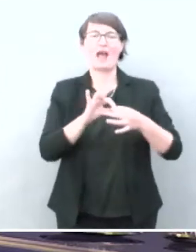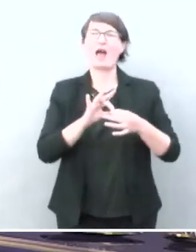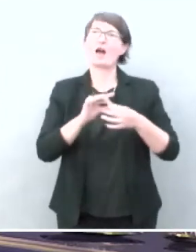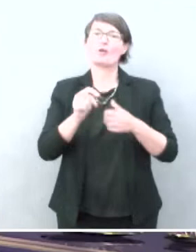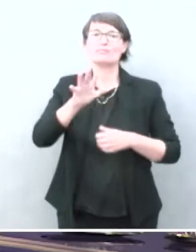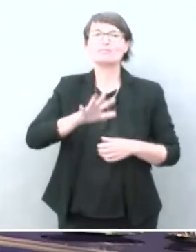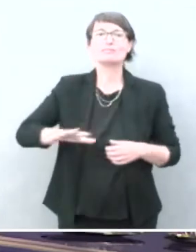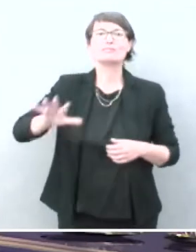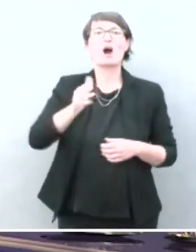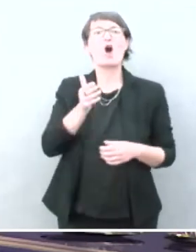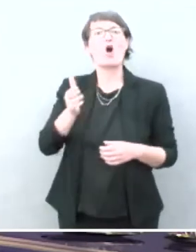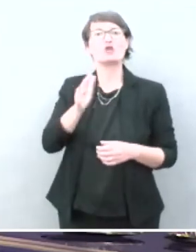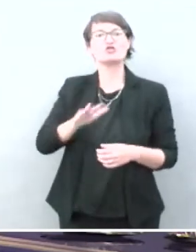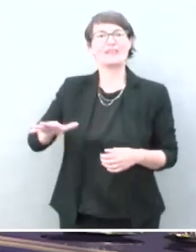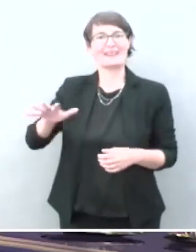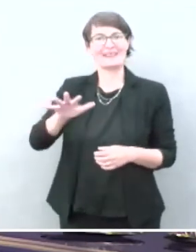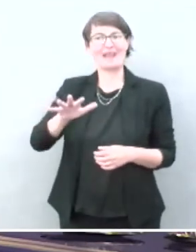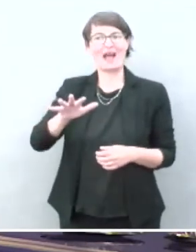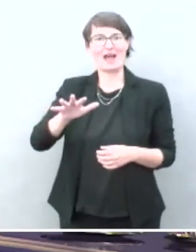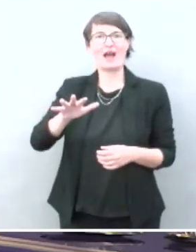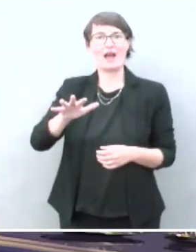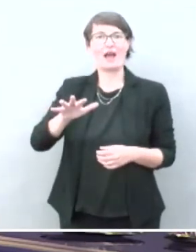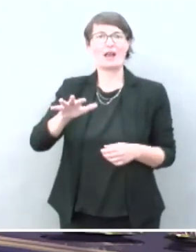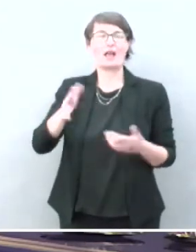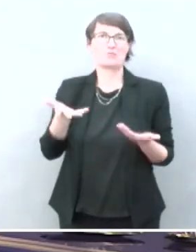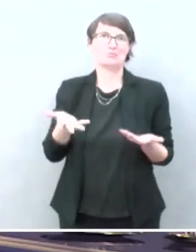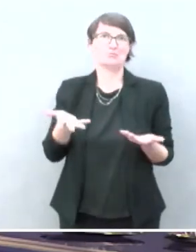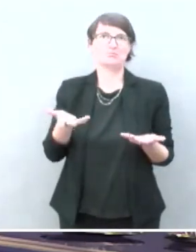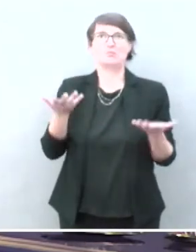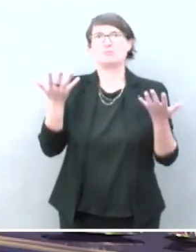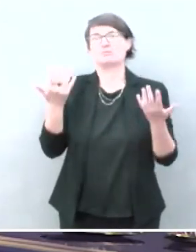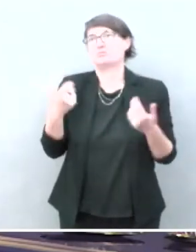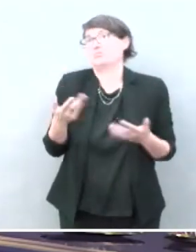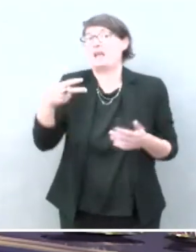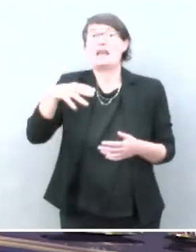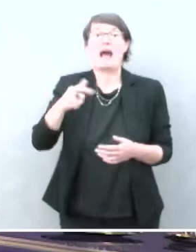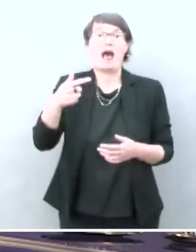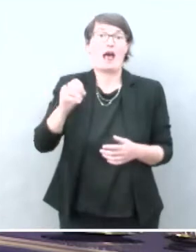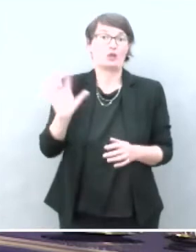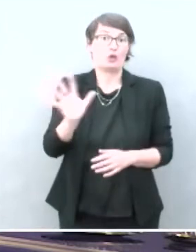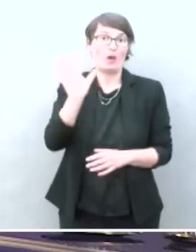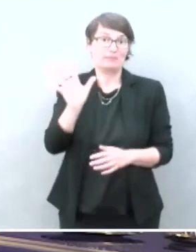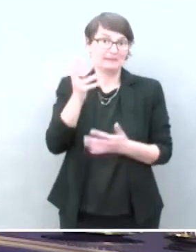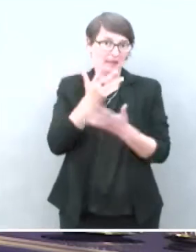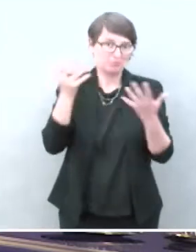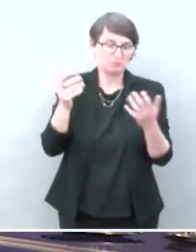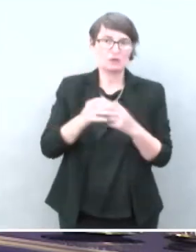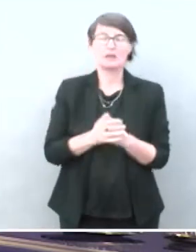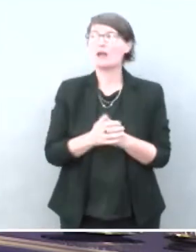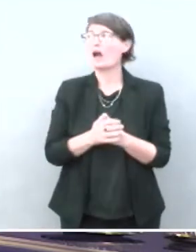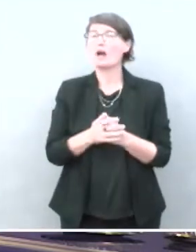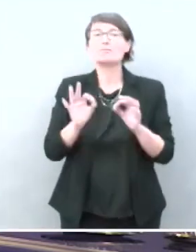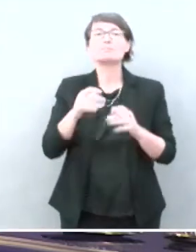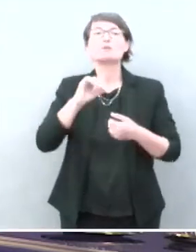occidentale, una volta si usava questo tempo, e quindi per semplificare parliamo di NATO, tanto per intenderci, una chiara nuova postura anche